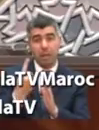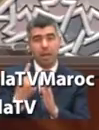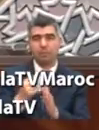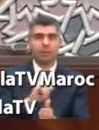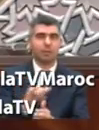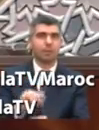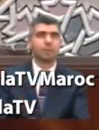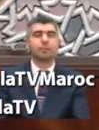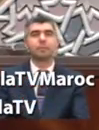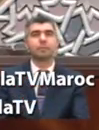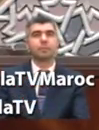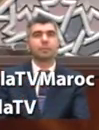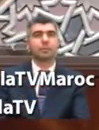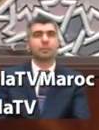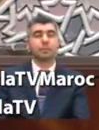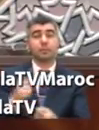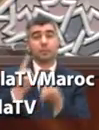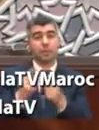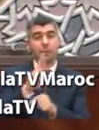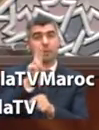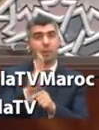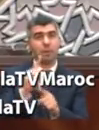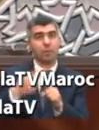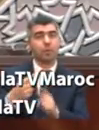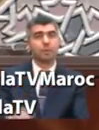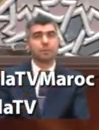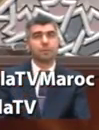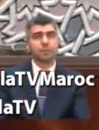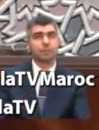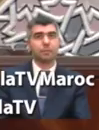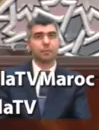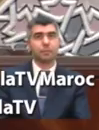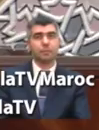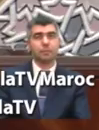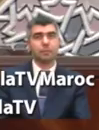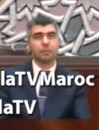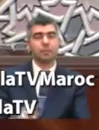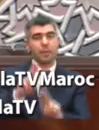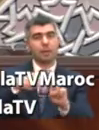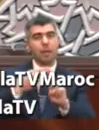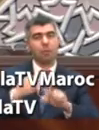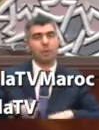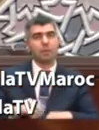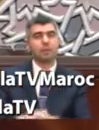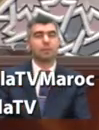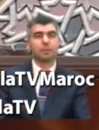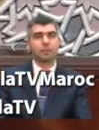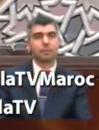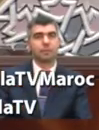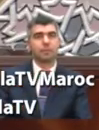الوقت. فهل هناك تعقيبات اضافيه؟ جواب السيد الوزير.